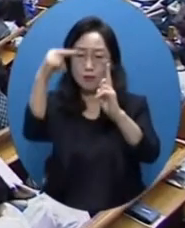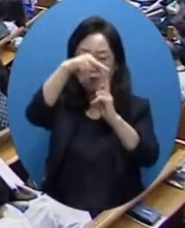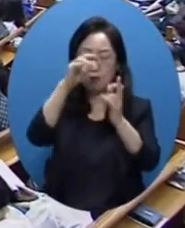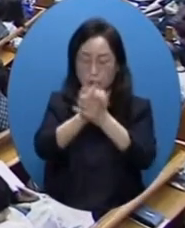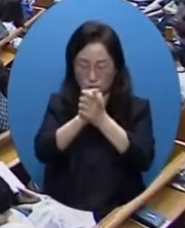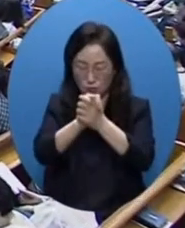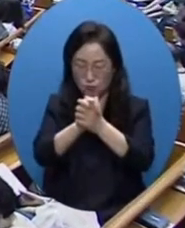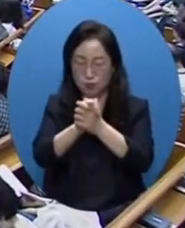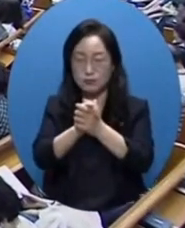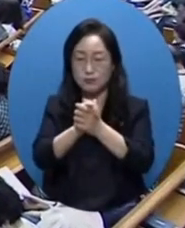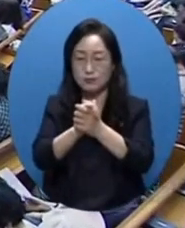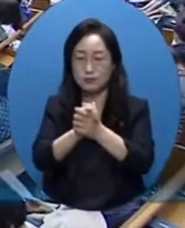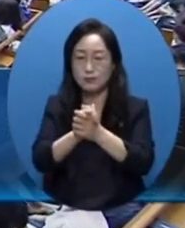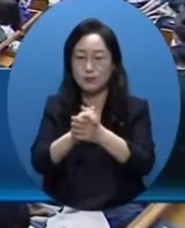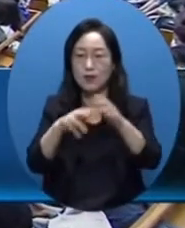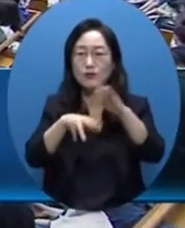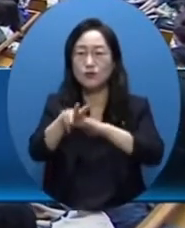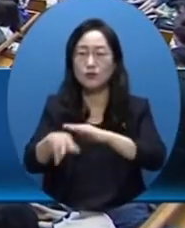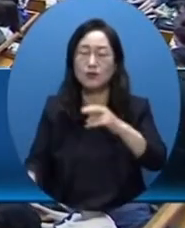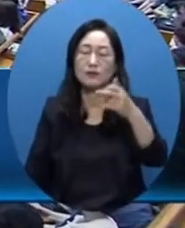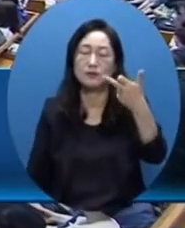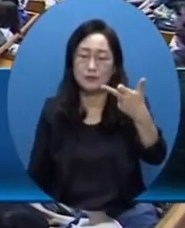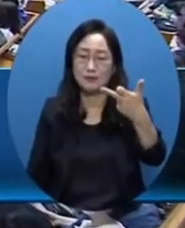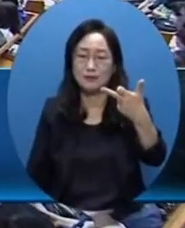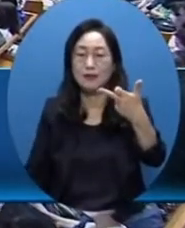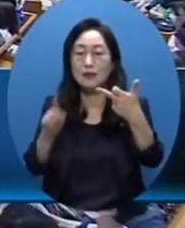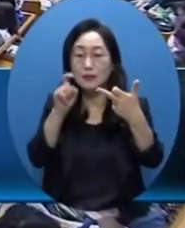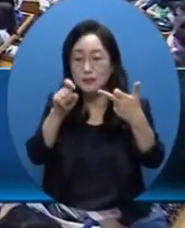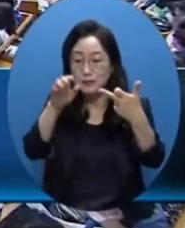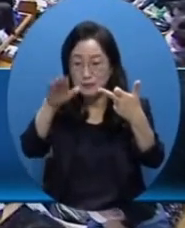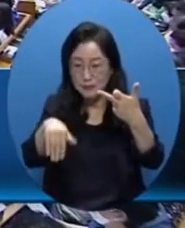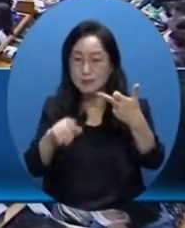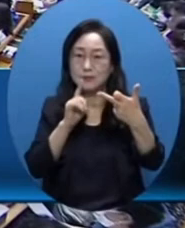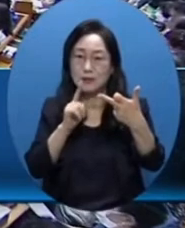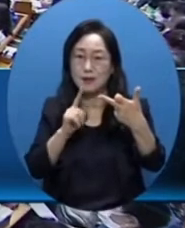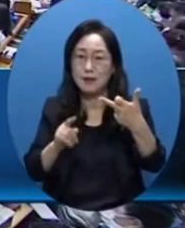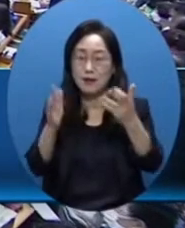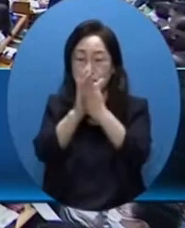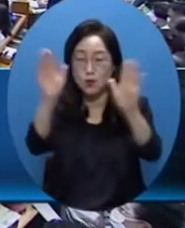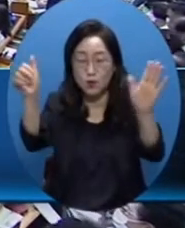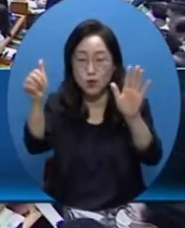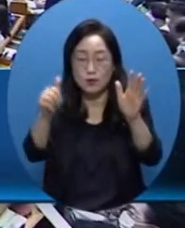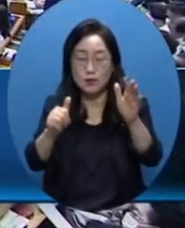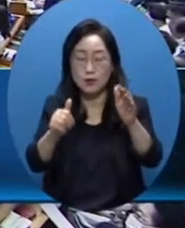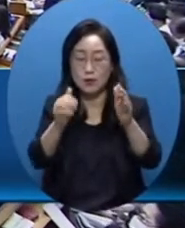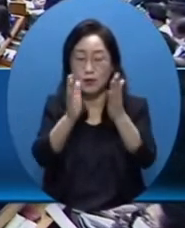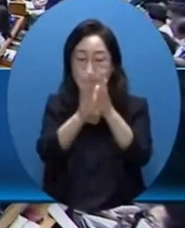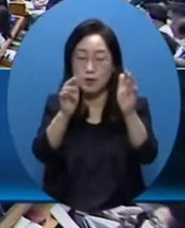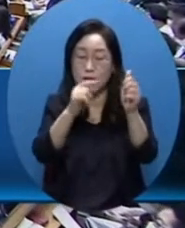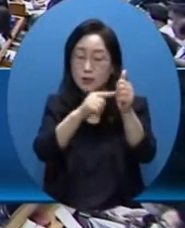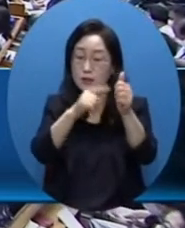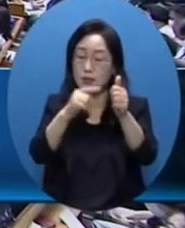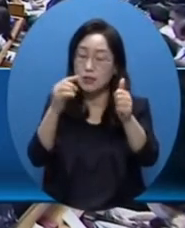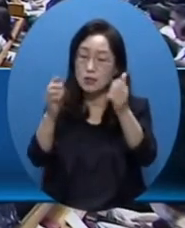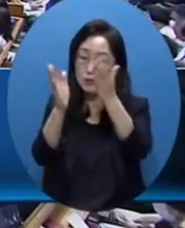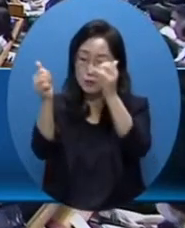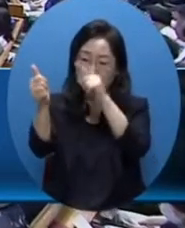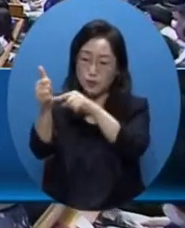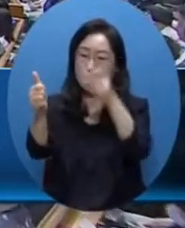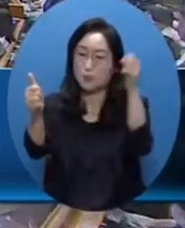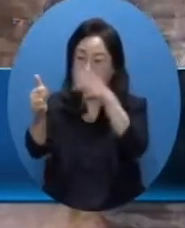기도하겠다. 출애굽기 17장 10절 11절입니다. 여호수아가 모세의 말대로 행하여 아말렉과